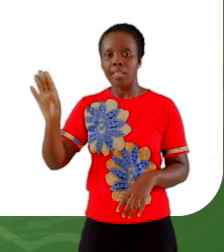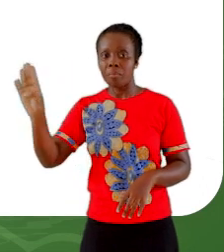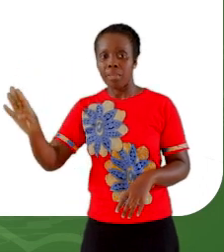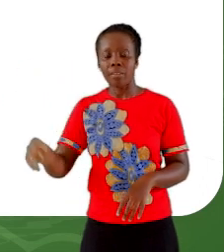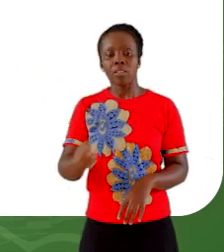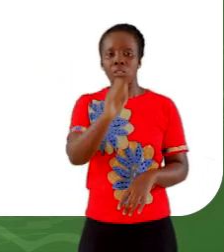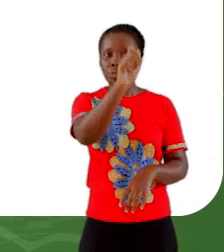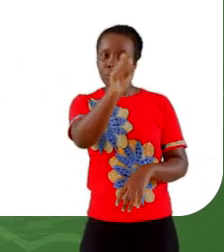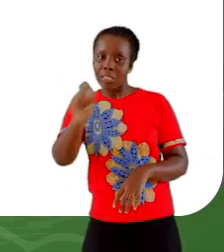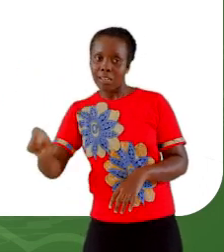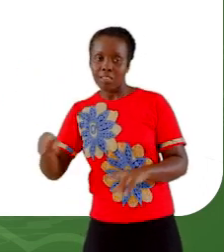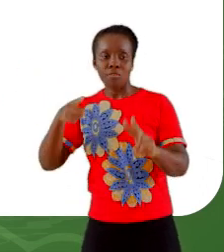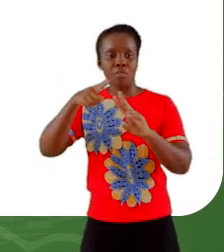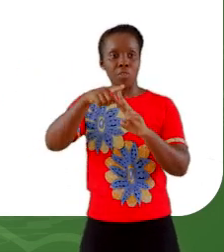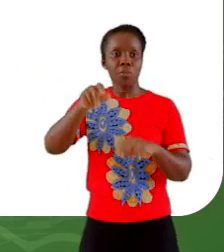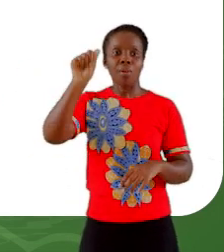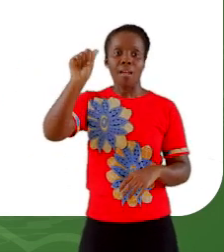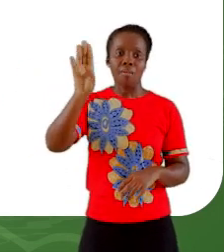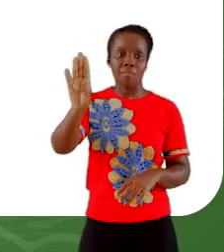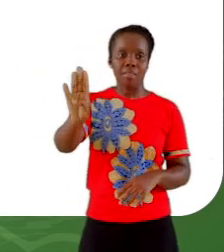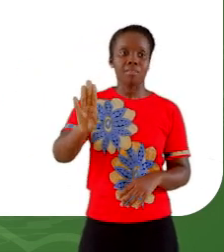trace le vecteur AB.